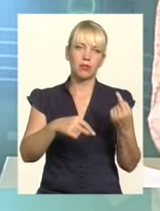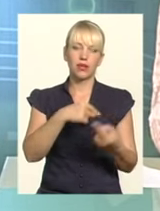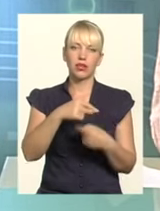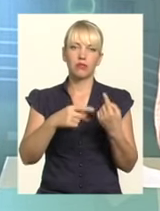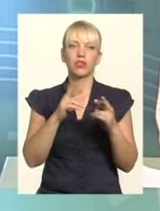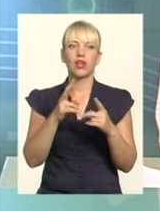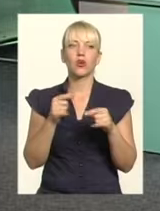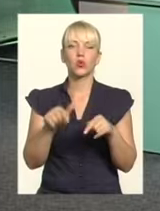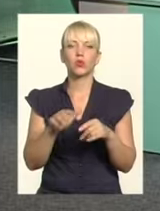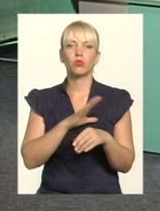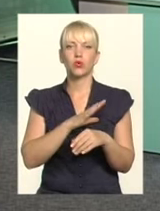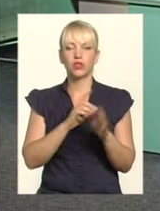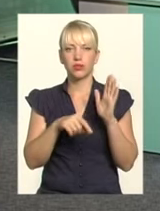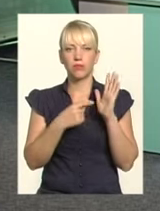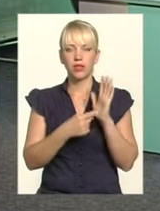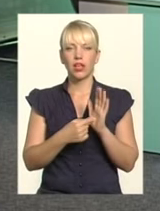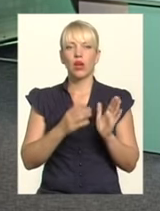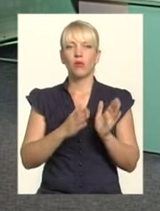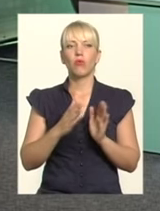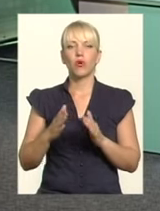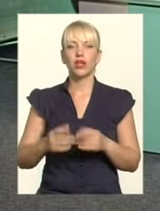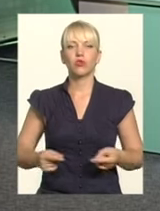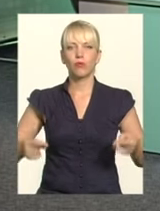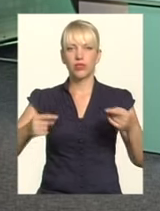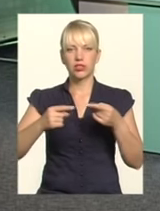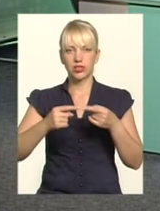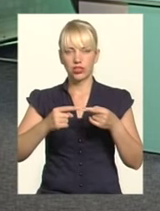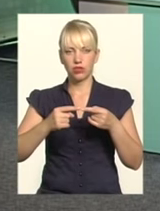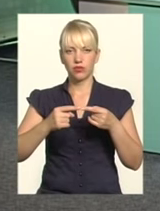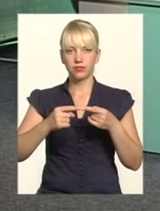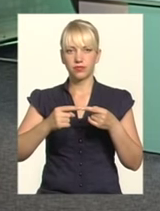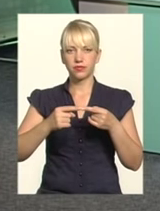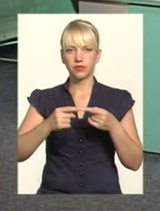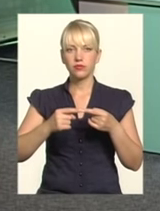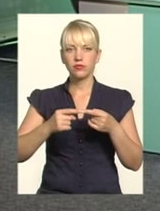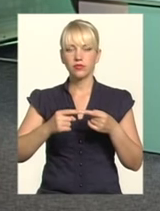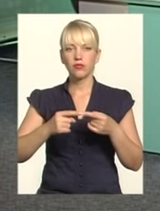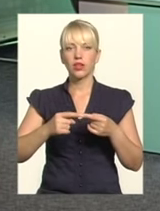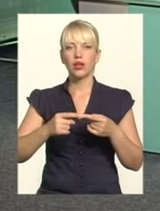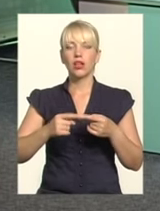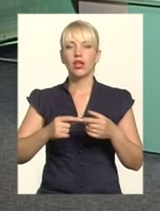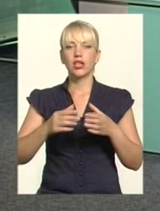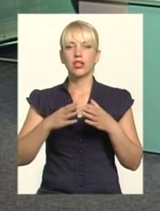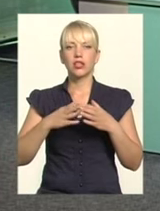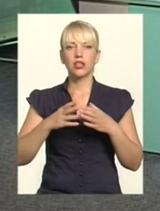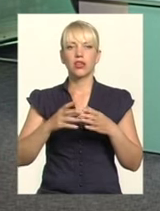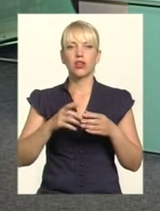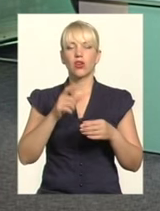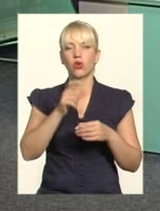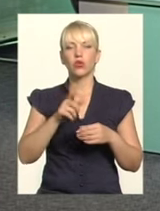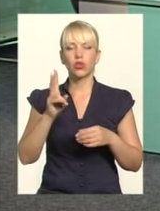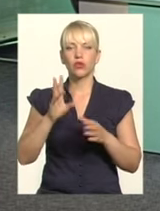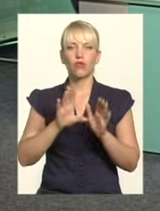діяльністю? Як тут? Так, порядком визначено коло осіб, які входять в сім'ю пільговика,